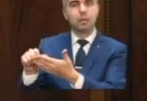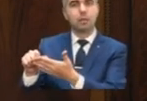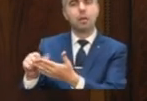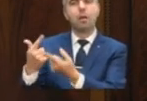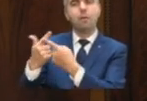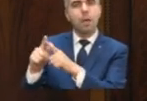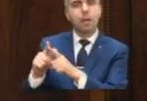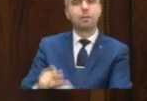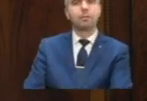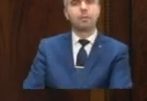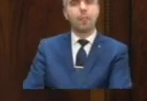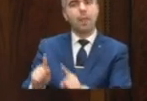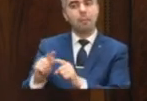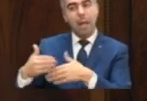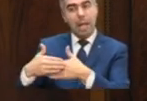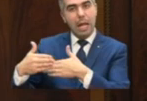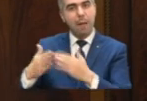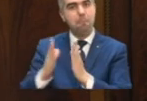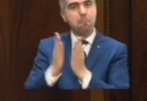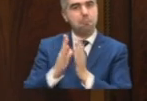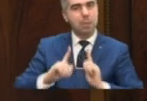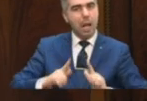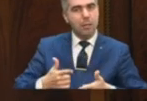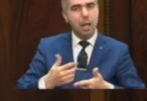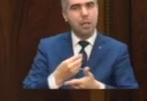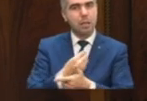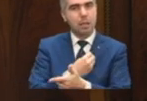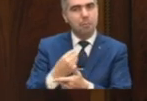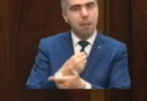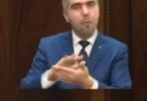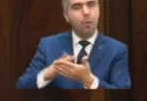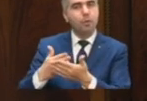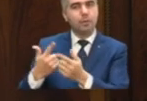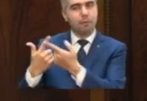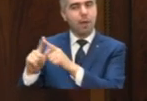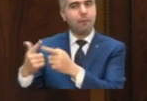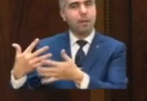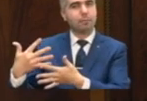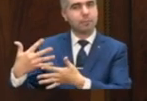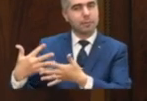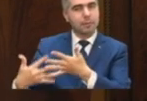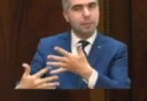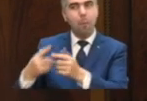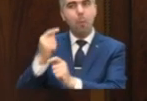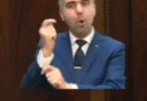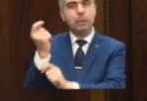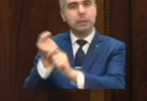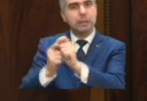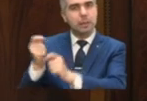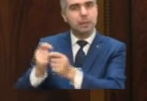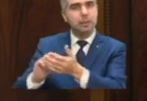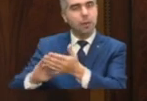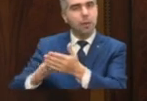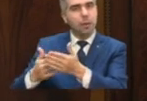كل مجال ومجال وكل مجال عنده خصوصياته، لا خصوصيات هندسيه ولا خصوصيات ايضا